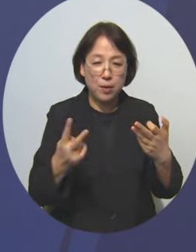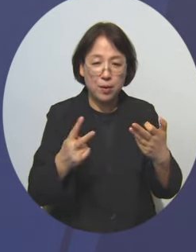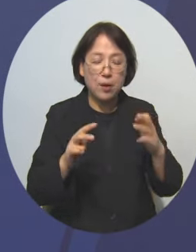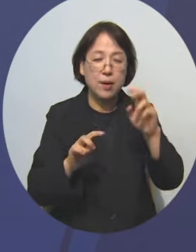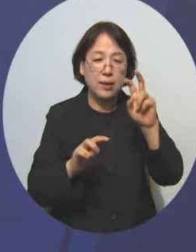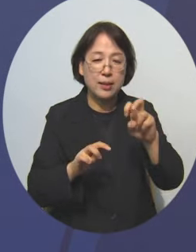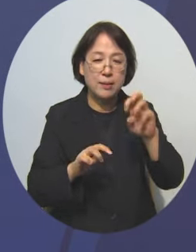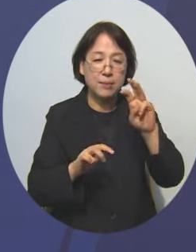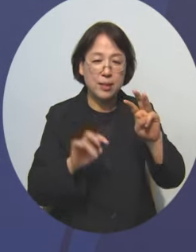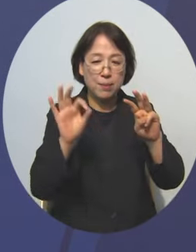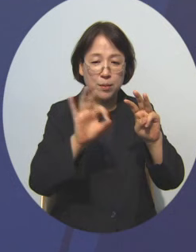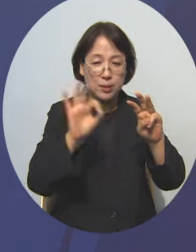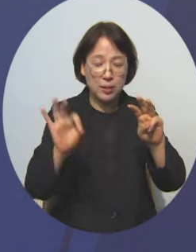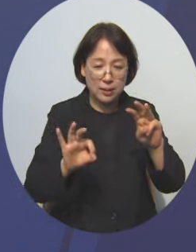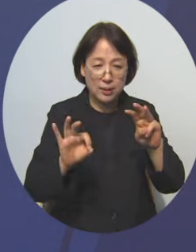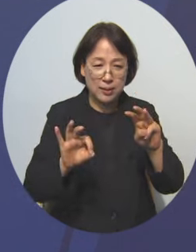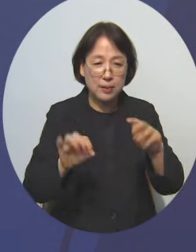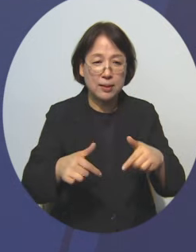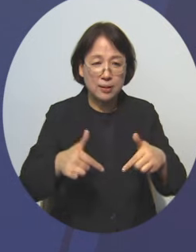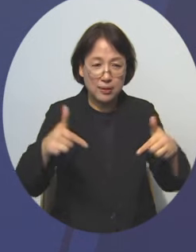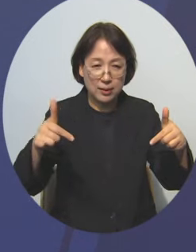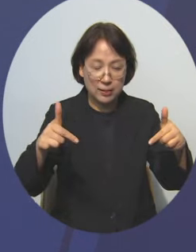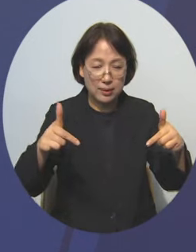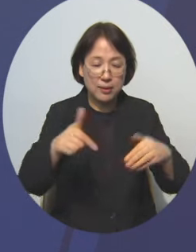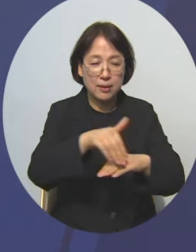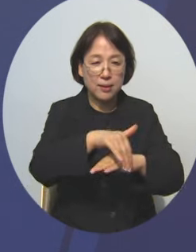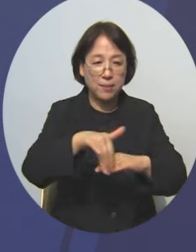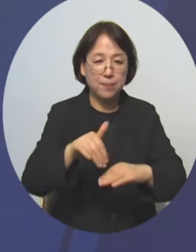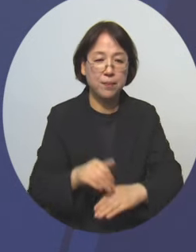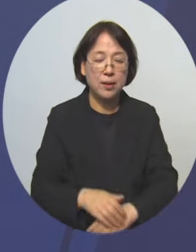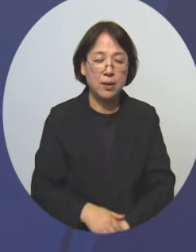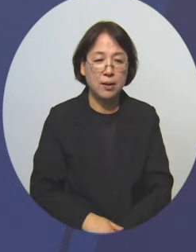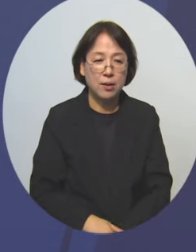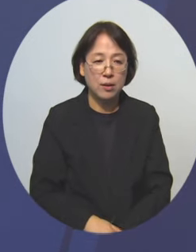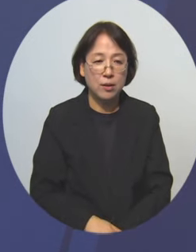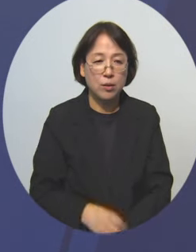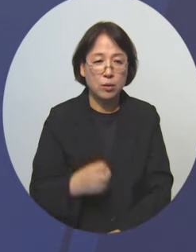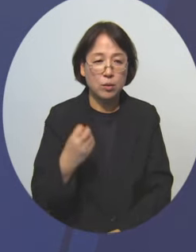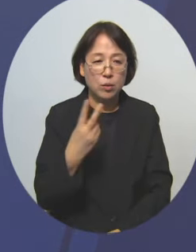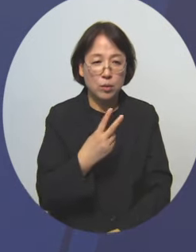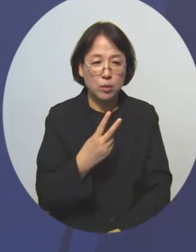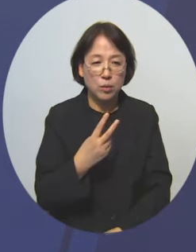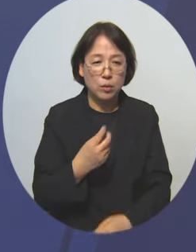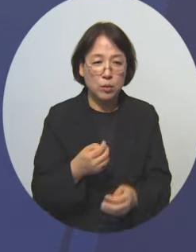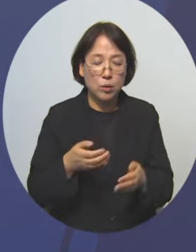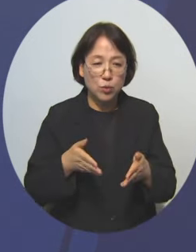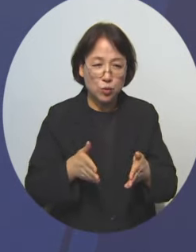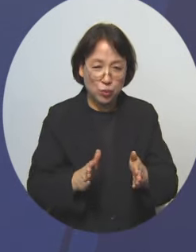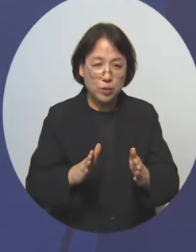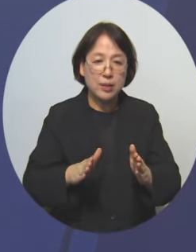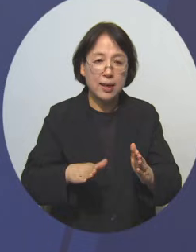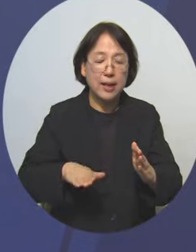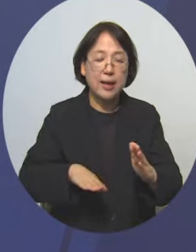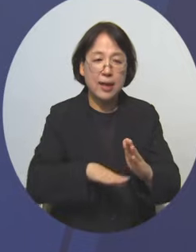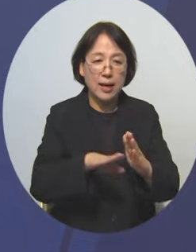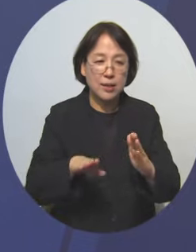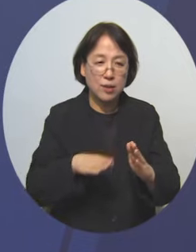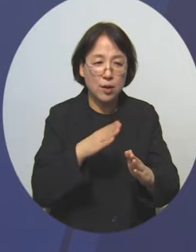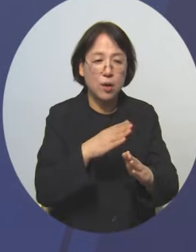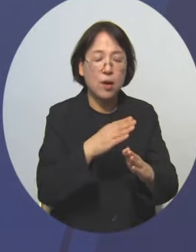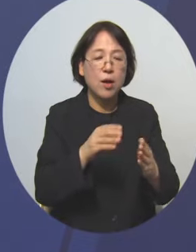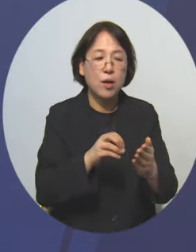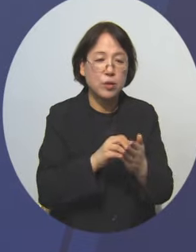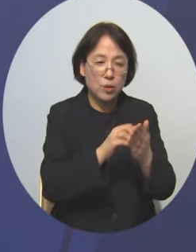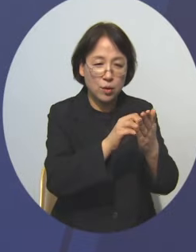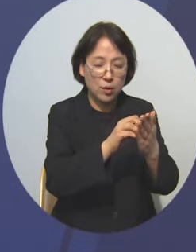약 4만 6천 호까지 상향 조정할 예정입니다. 뿐만 아니라 신혼 출산 가구의 청약 요건을 완화하기 위해